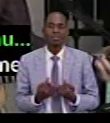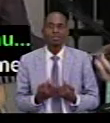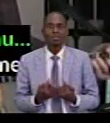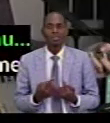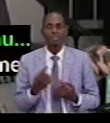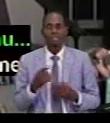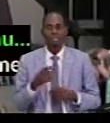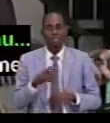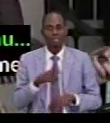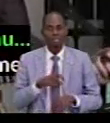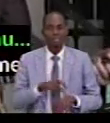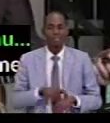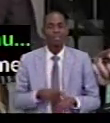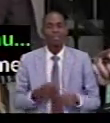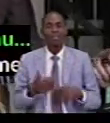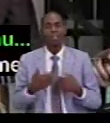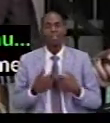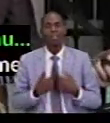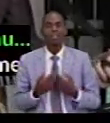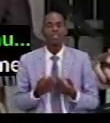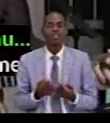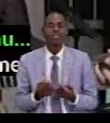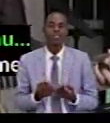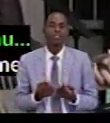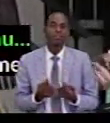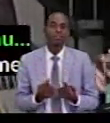le temps est venu